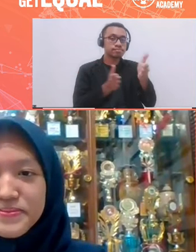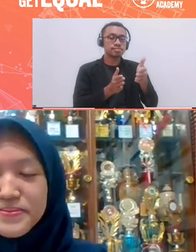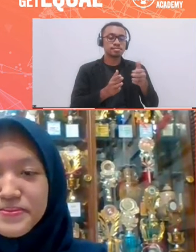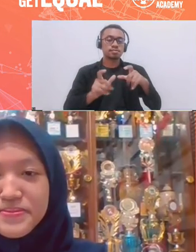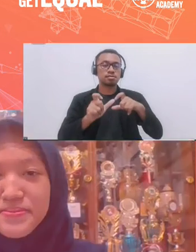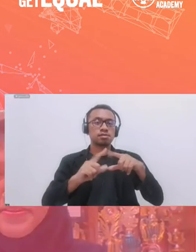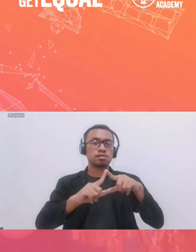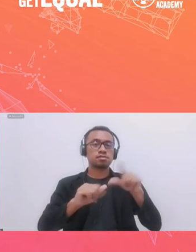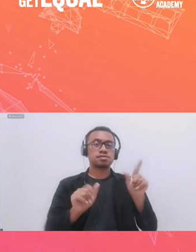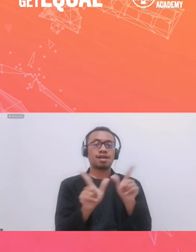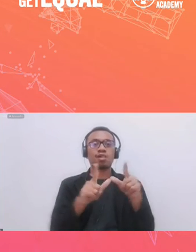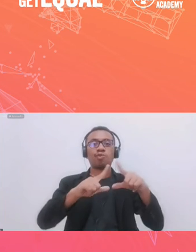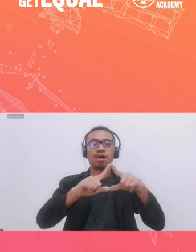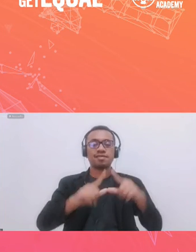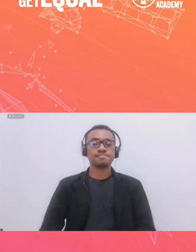Salwa. Halo Salwa.